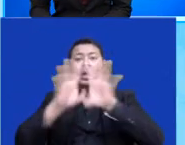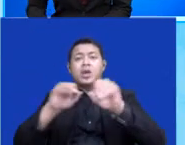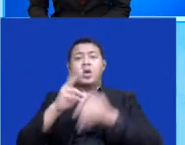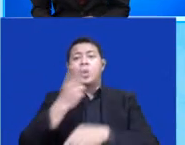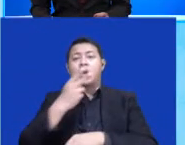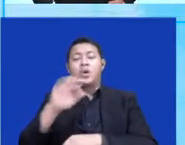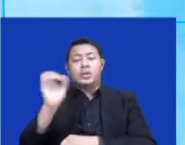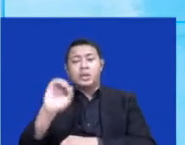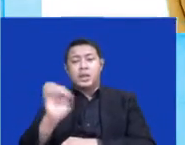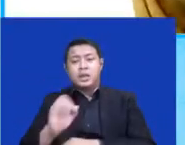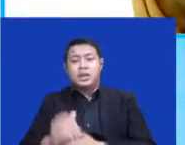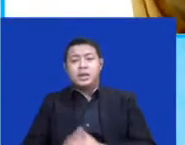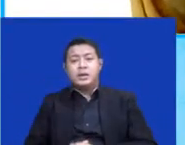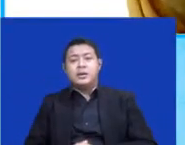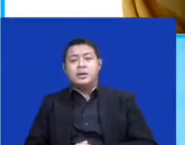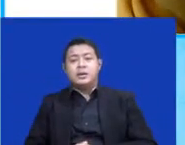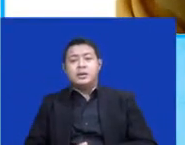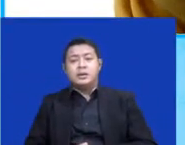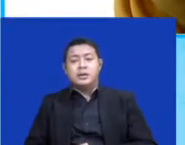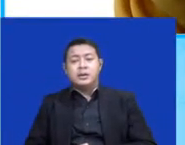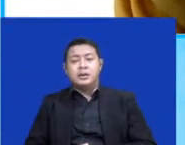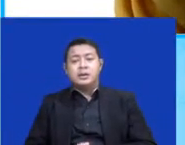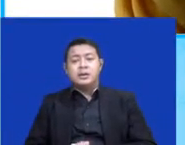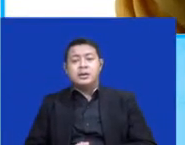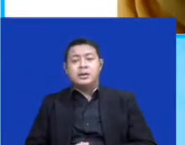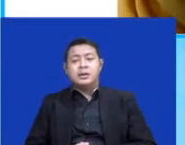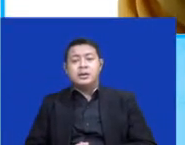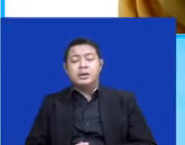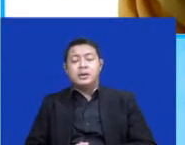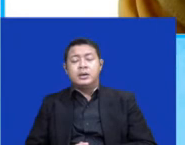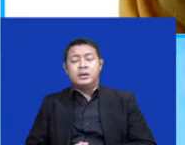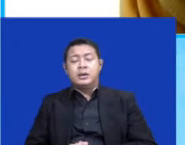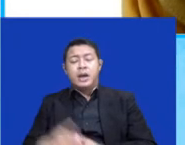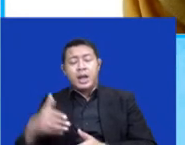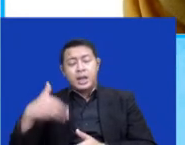Ya, jadi sering-sering ngobrol sama Pak Budi lah paling enggak ya Pak.